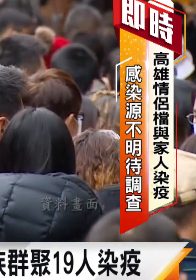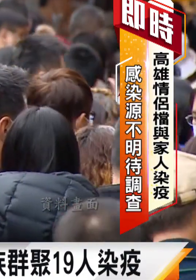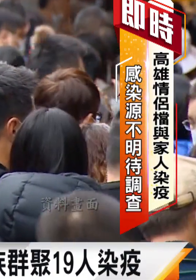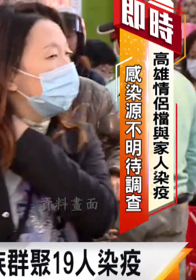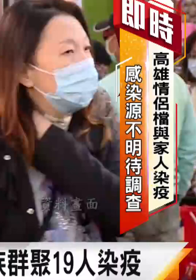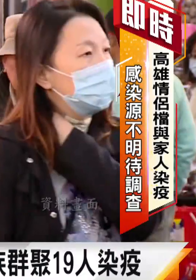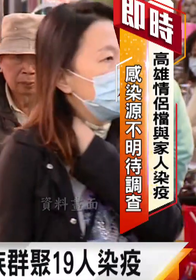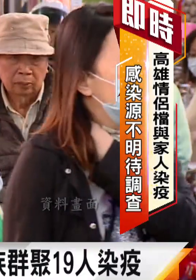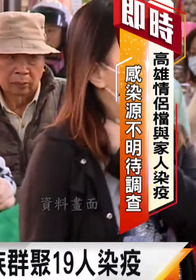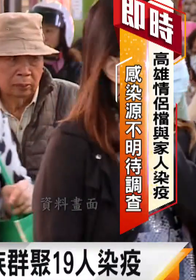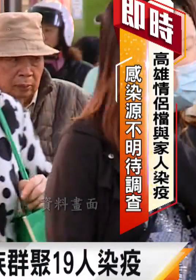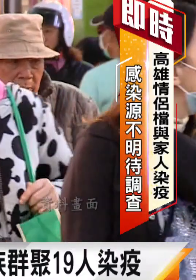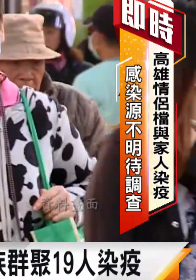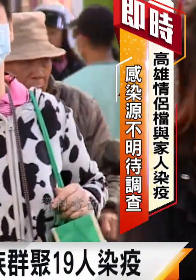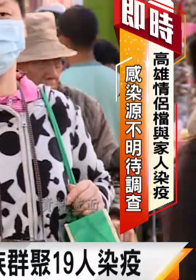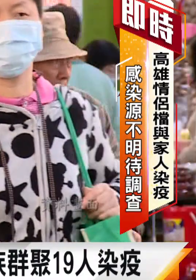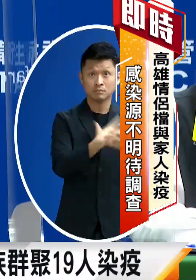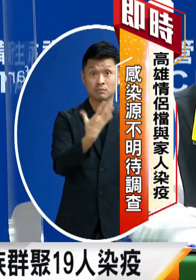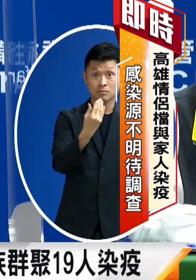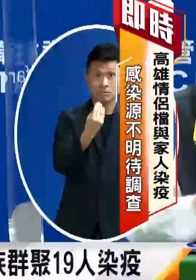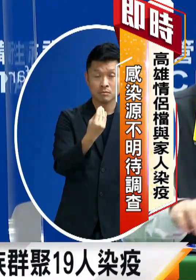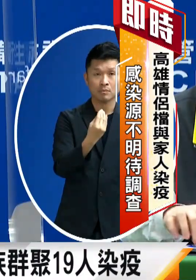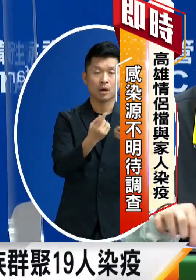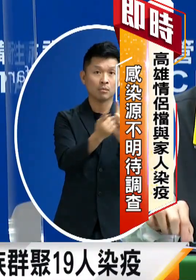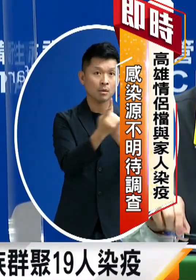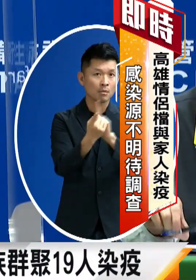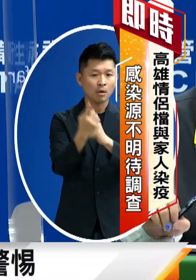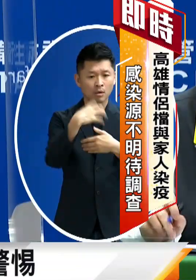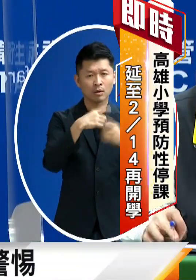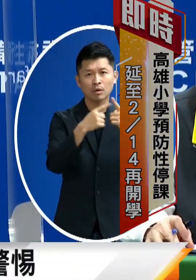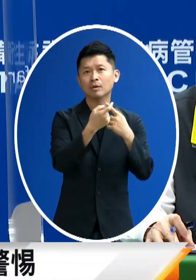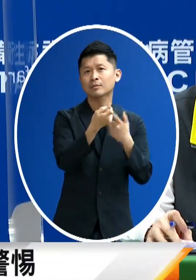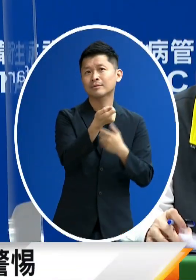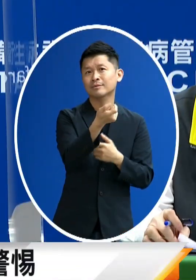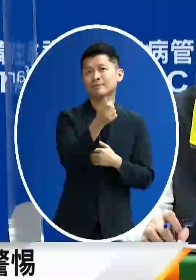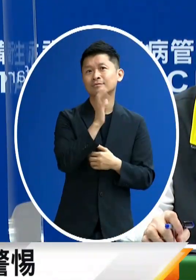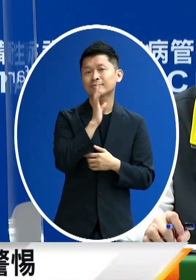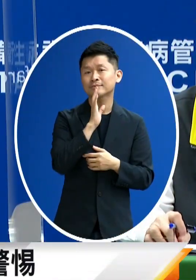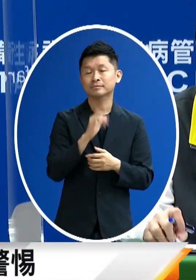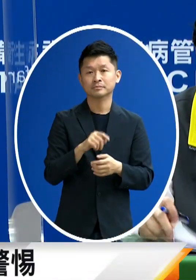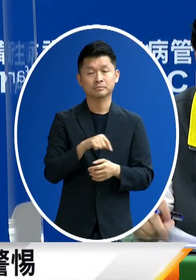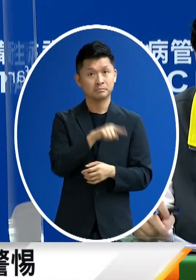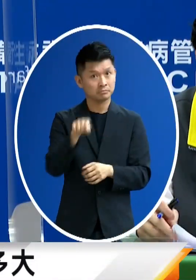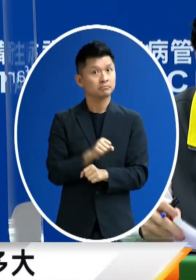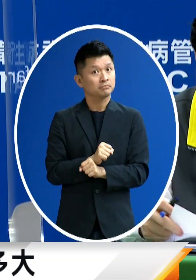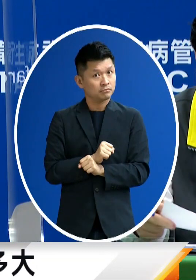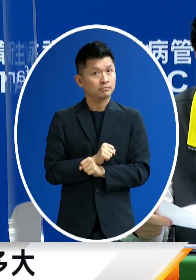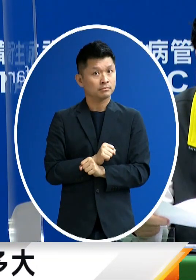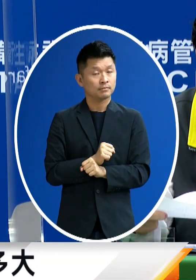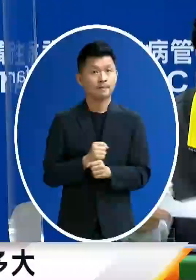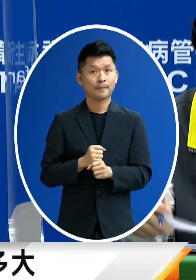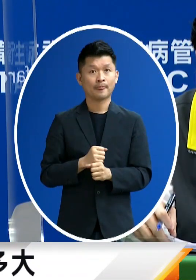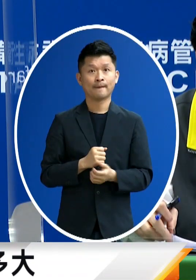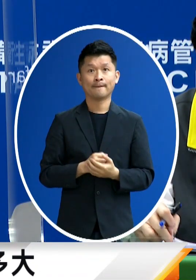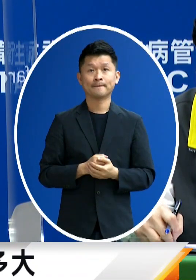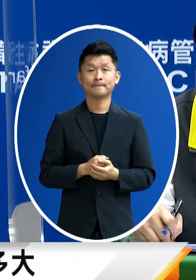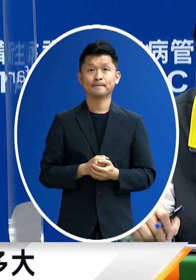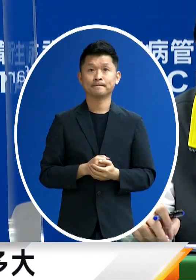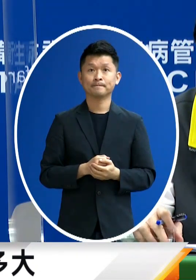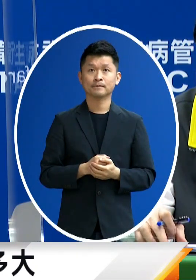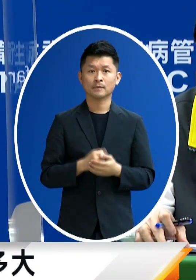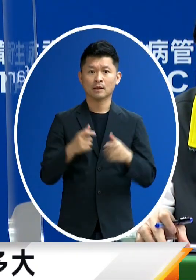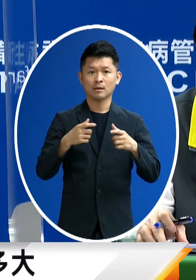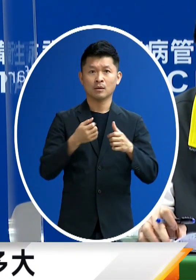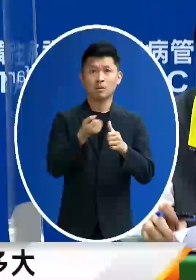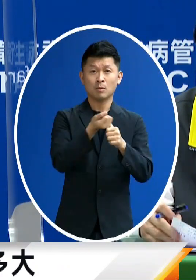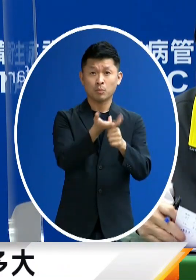到，那是否该延长观察期？ 那这3起案例让我们是要非常的警惕。但是说3起的案例到底范围